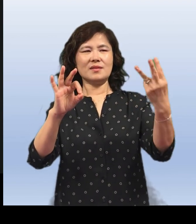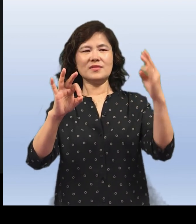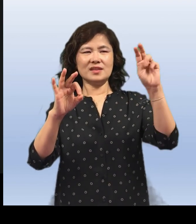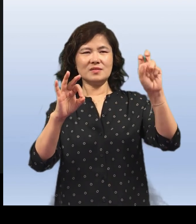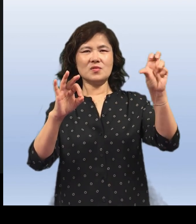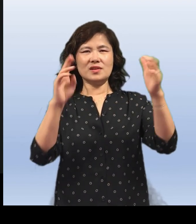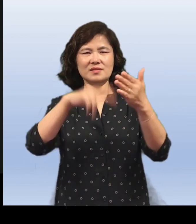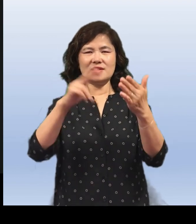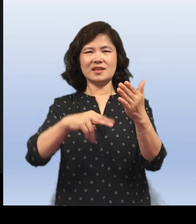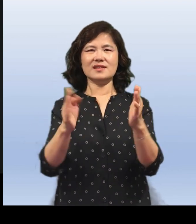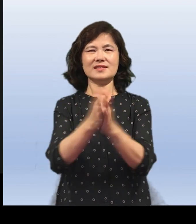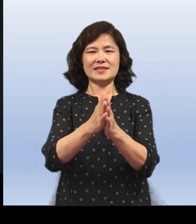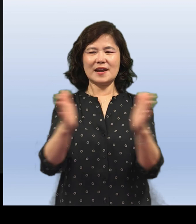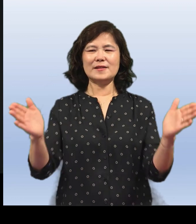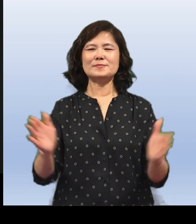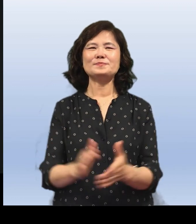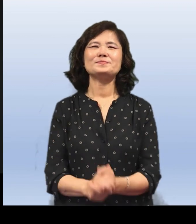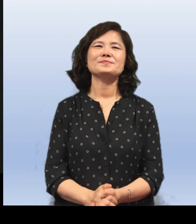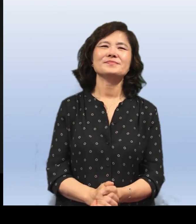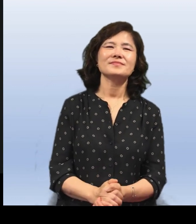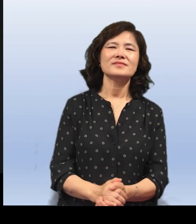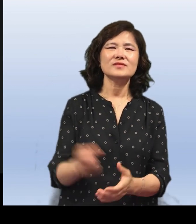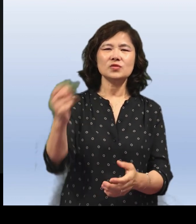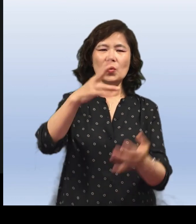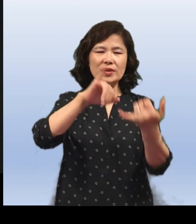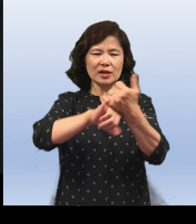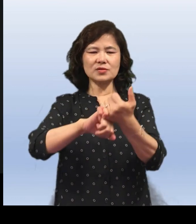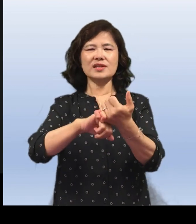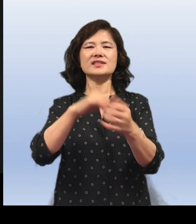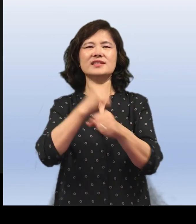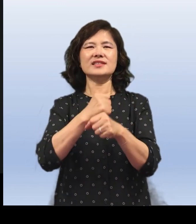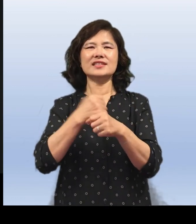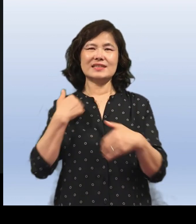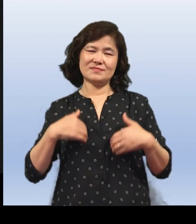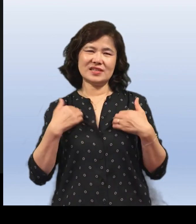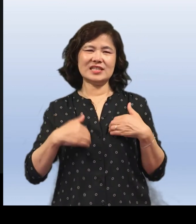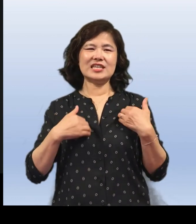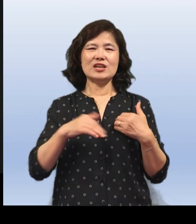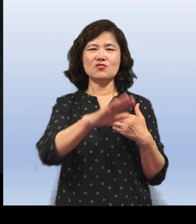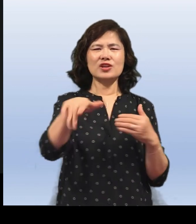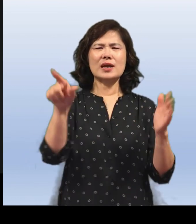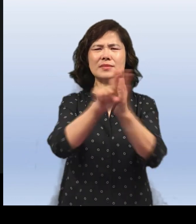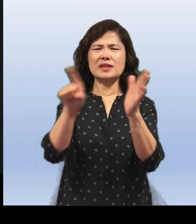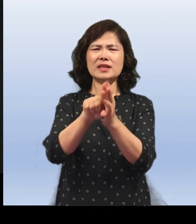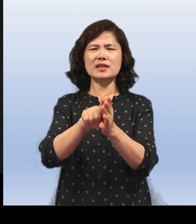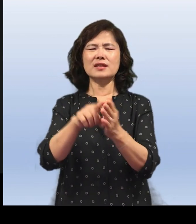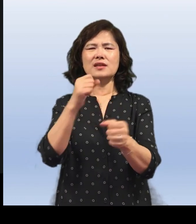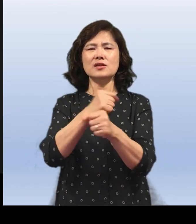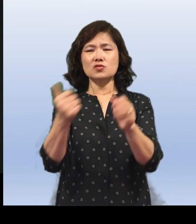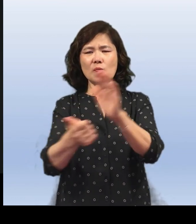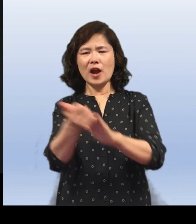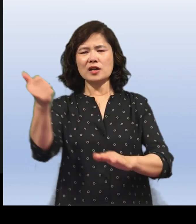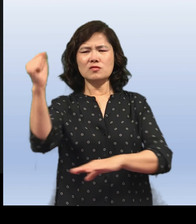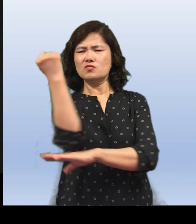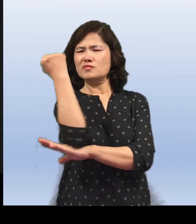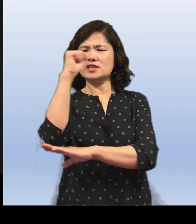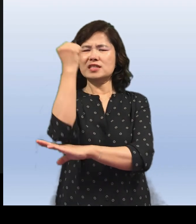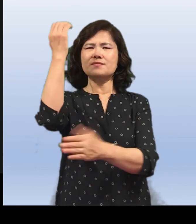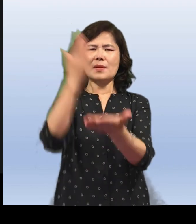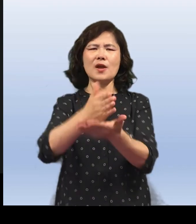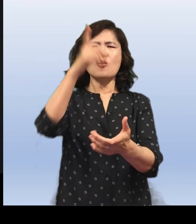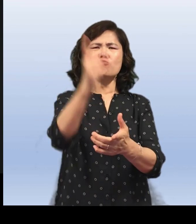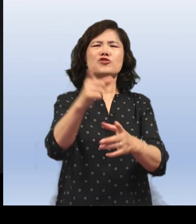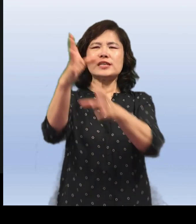읽겠습니다. 시작. 또 약속하신 이는 미쁘시니 우리가 믿는 도리의 소망을 움직이지 말며